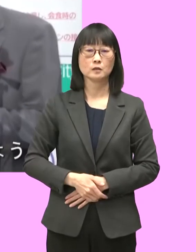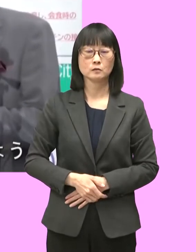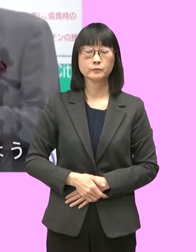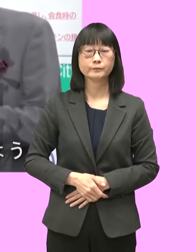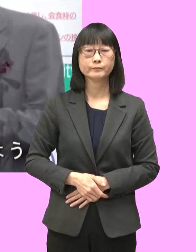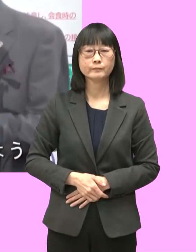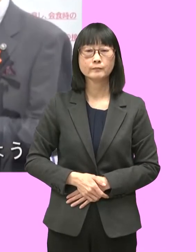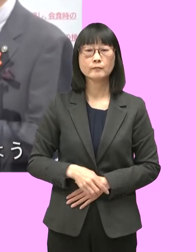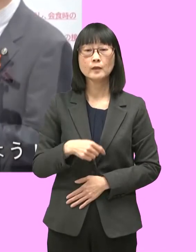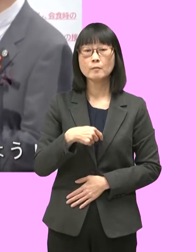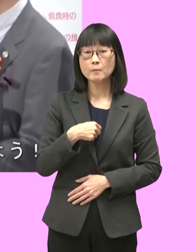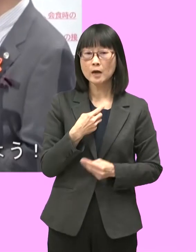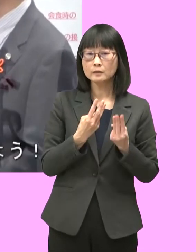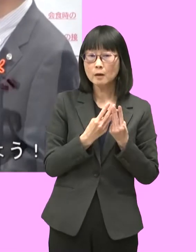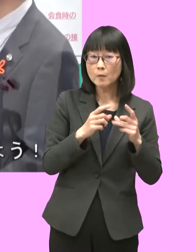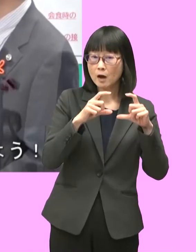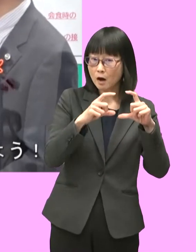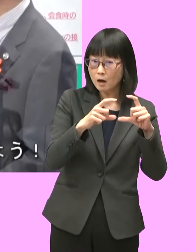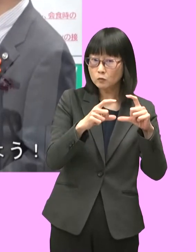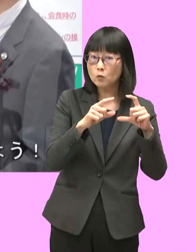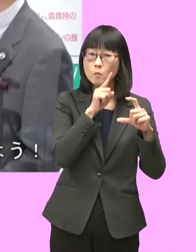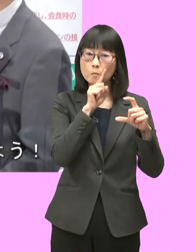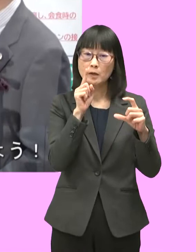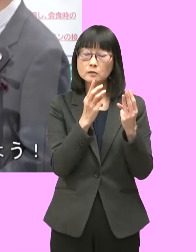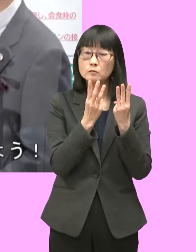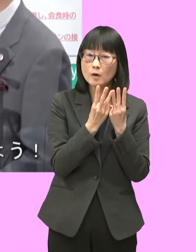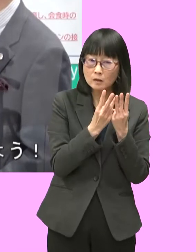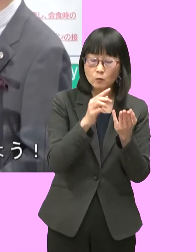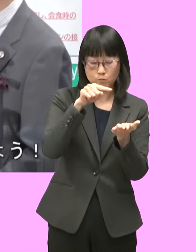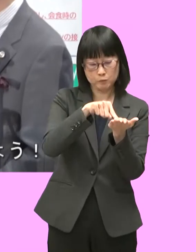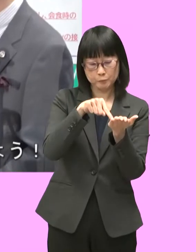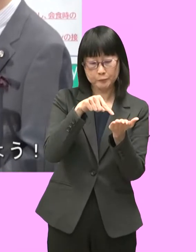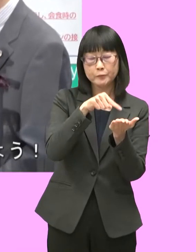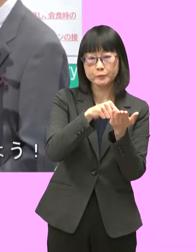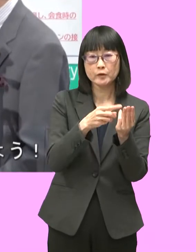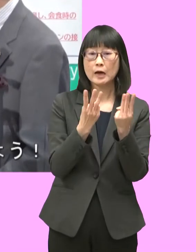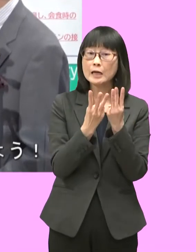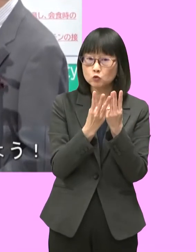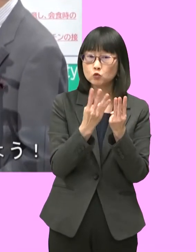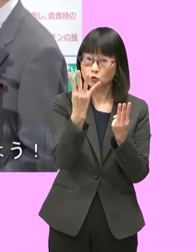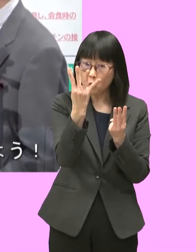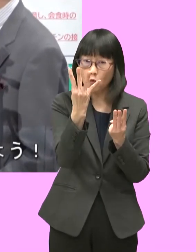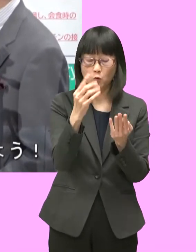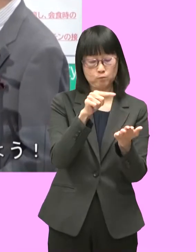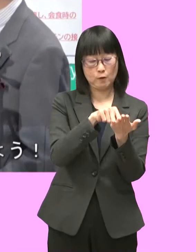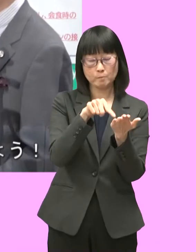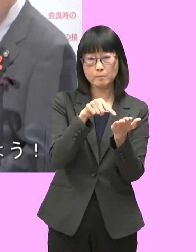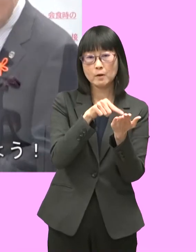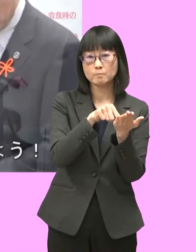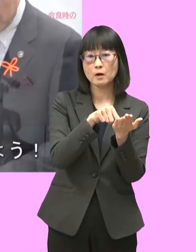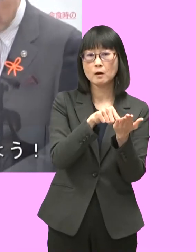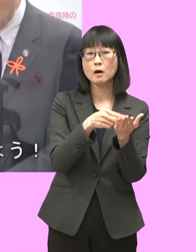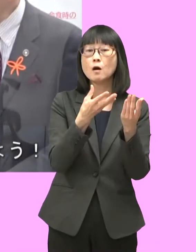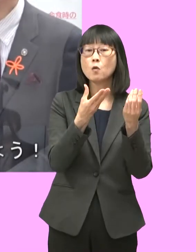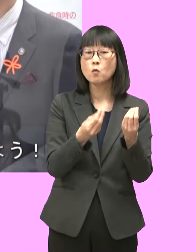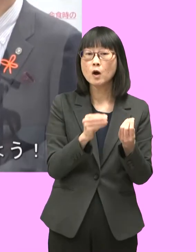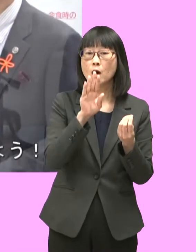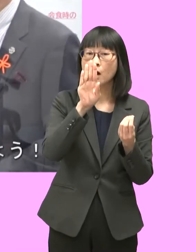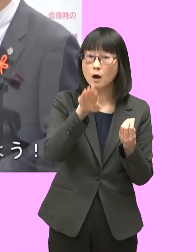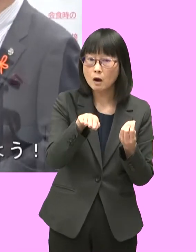交付した暗証ナンバー番号をここで入れます。そうするとその後はです